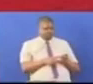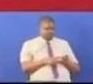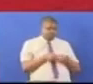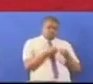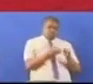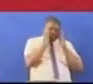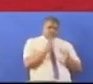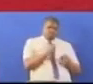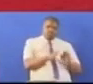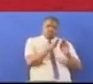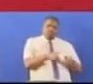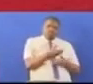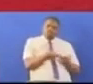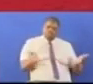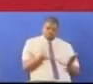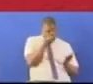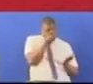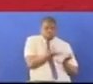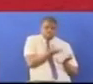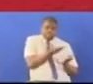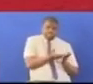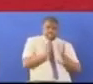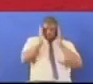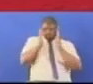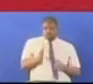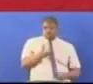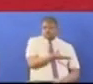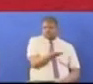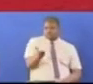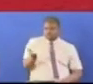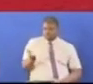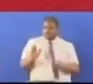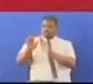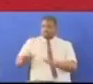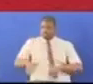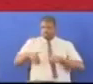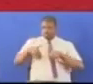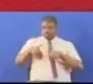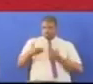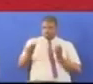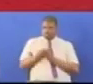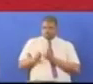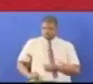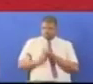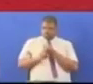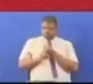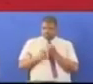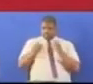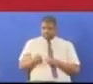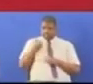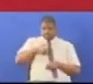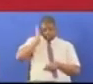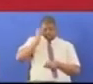waheshimiwa wa bunge basi ni ushahidi kwamba waheshimiwa wa bunge na bunge lako kwa ujumla linaunga mkono jitihada